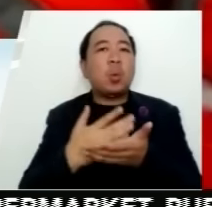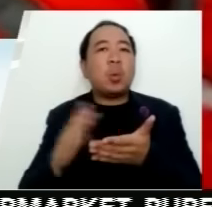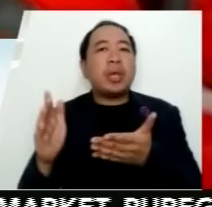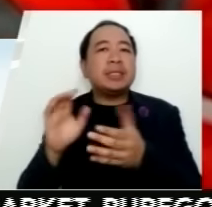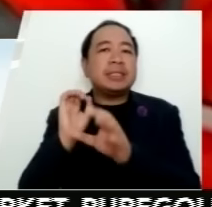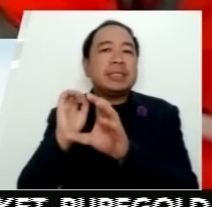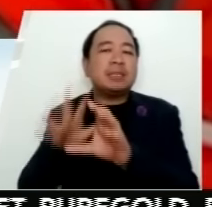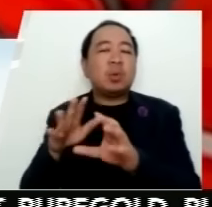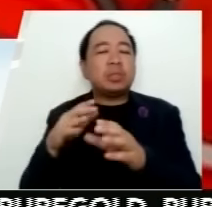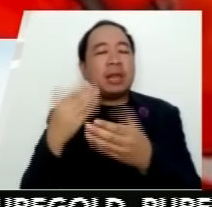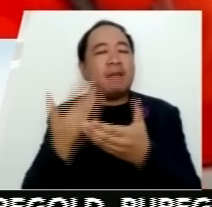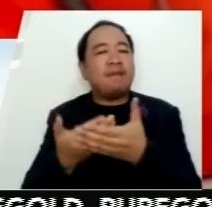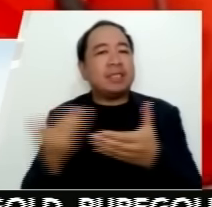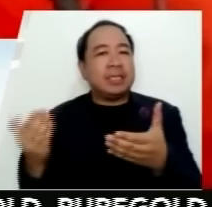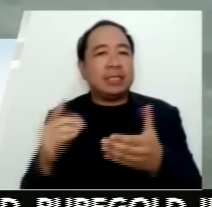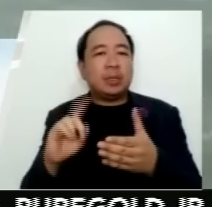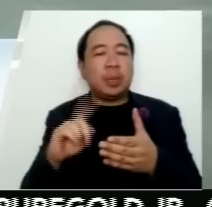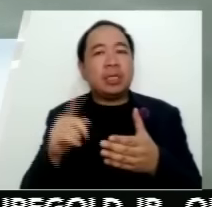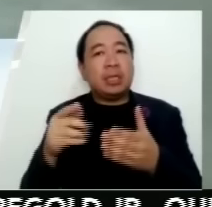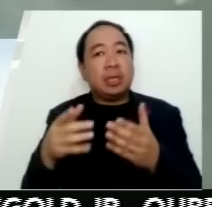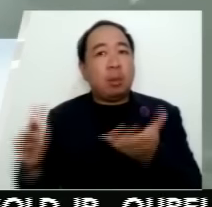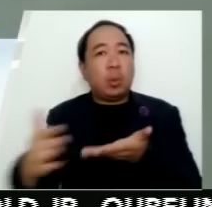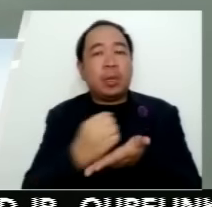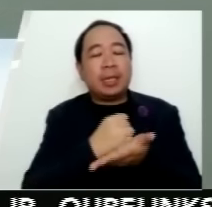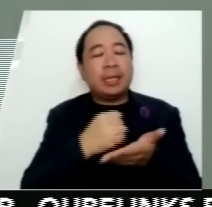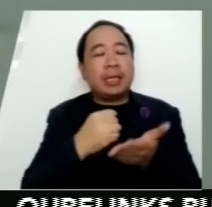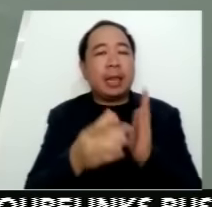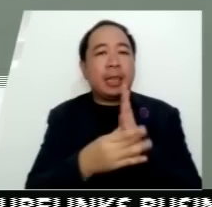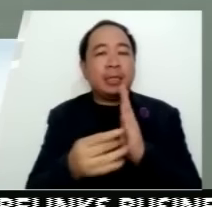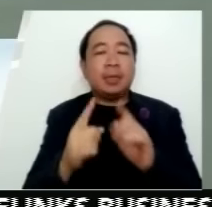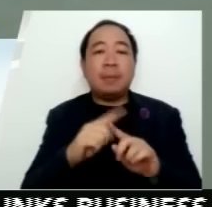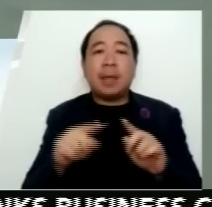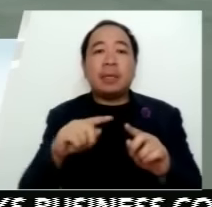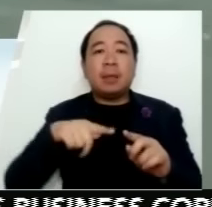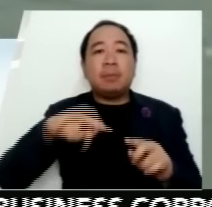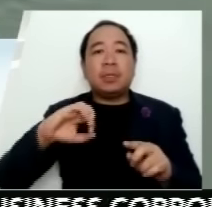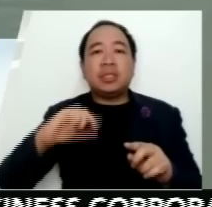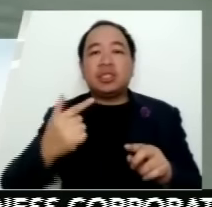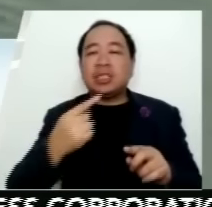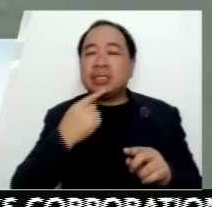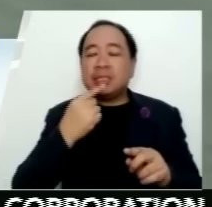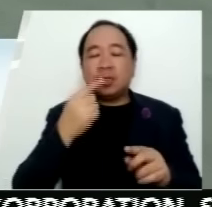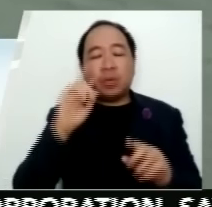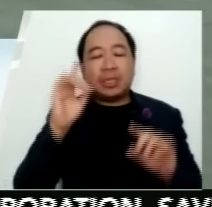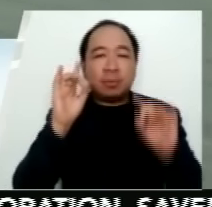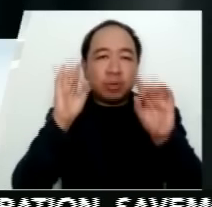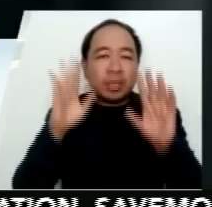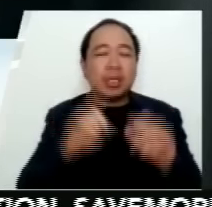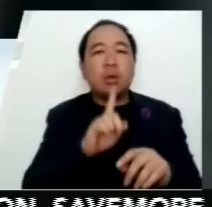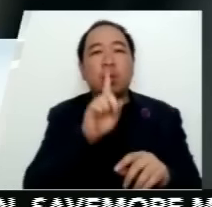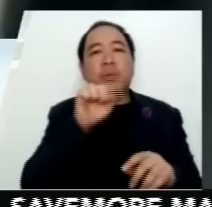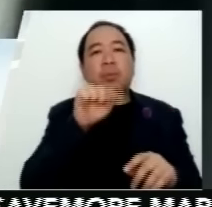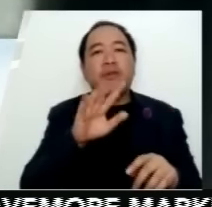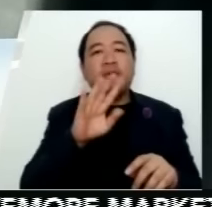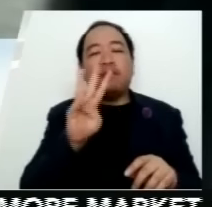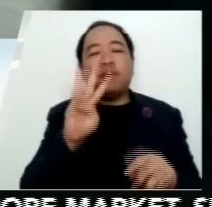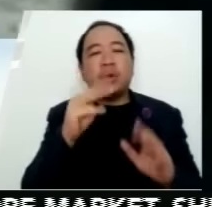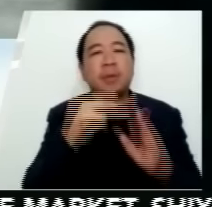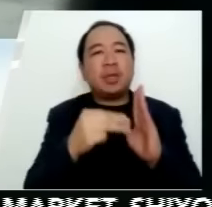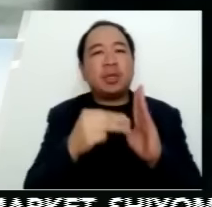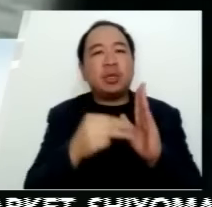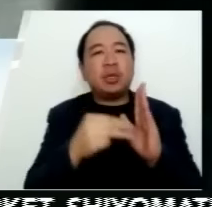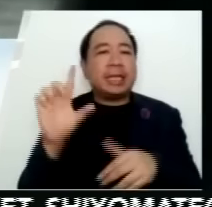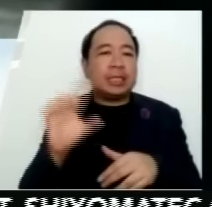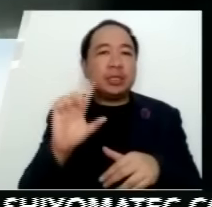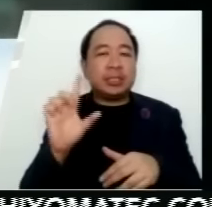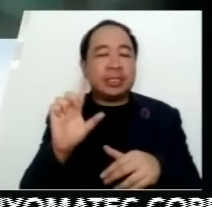ayon sa PCG, ang pinakaseryosong banta ngayon ay ang 1.4 billion liters ng industrial fuel na karga ng MTKR